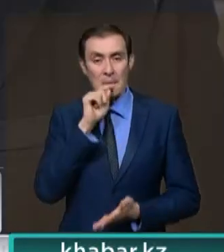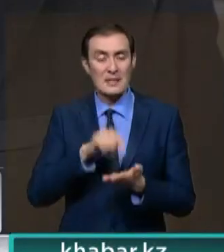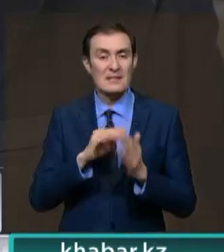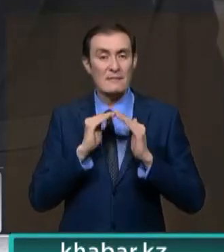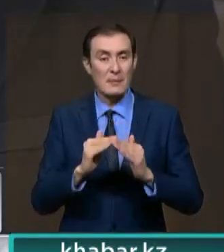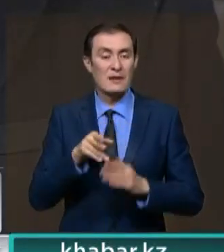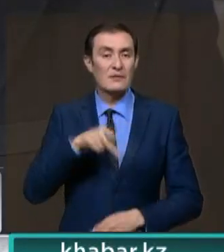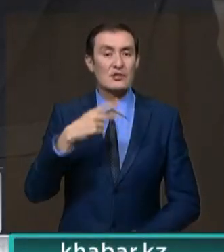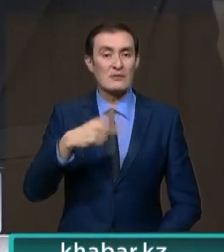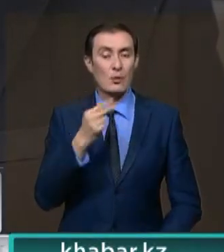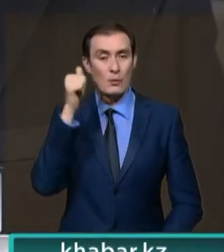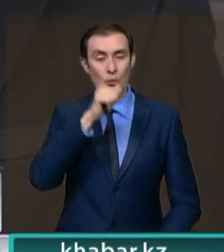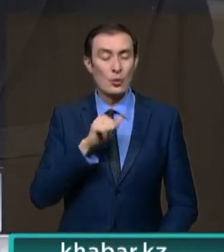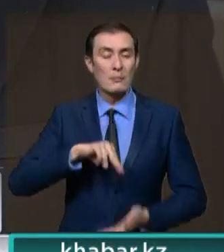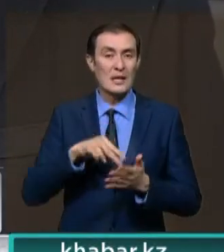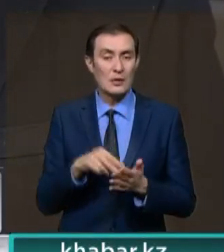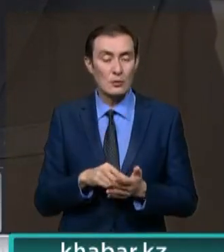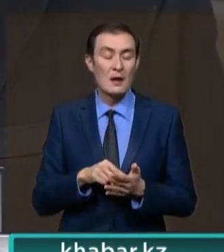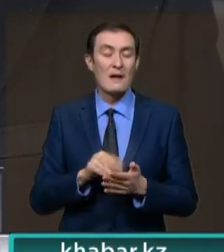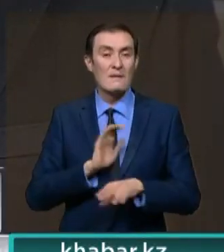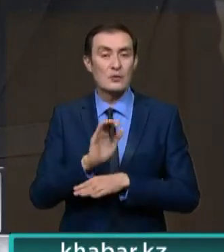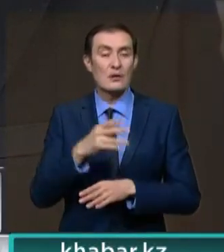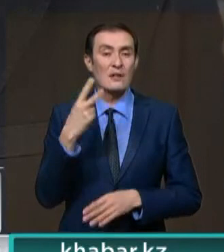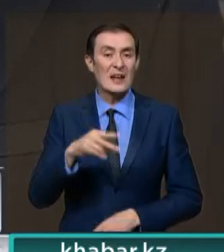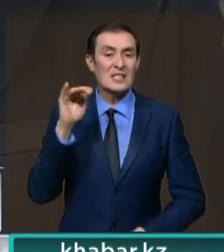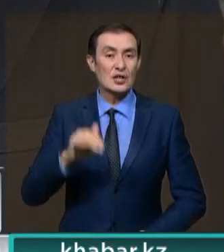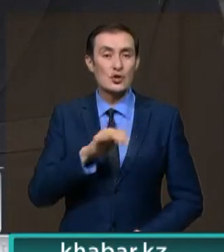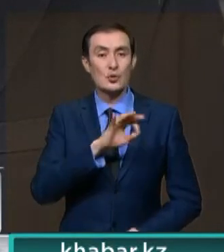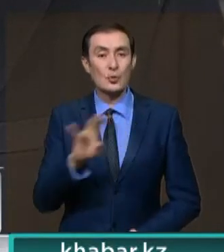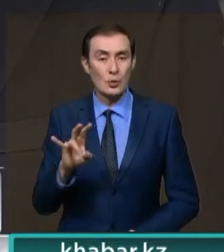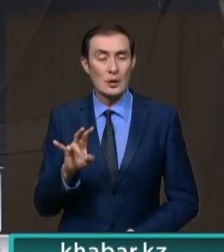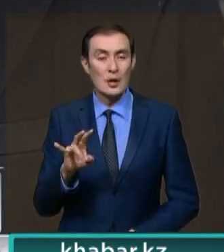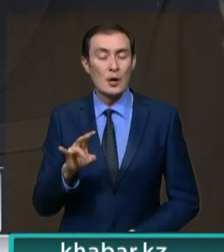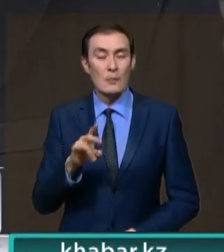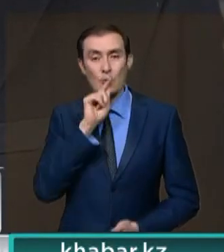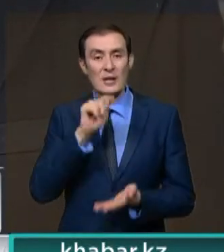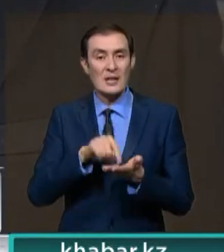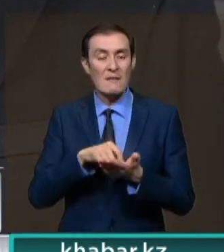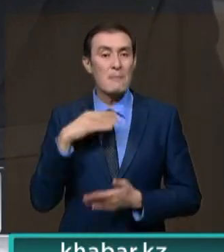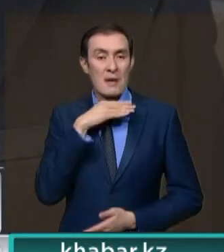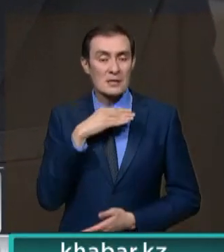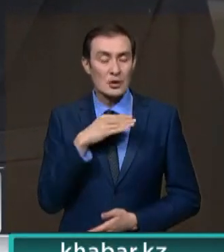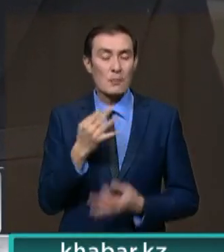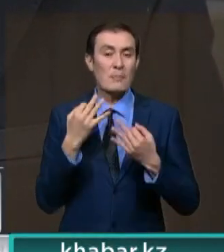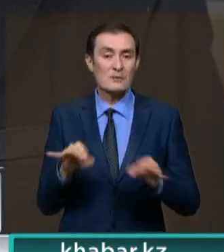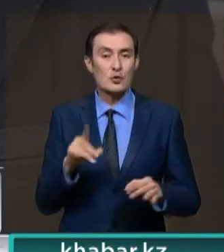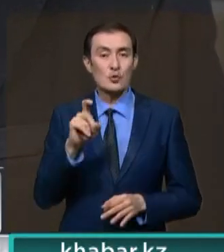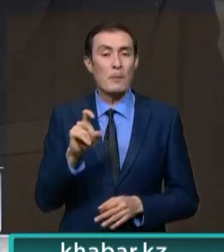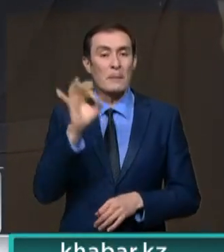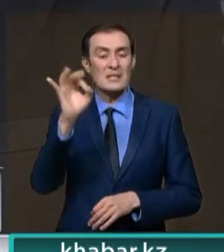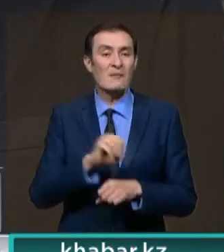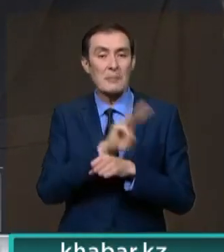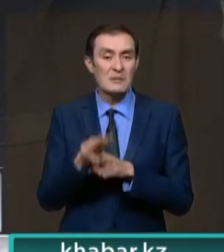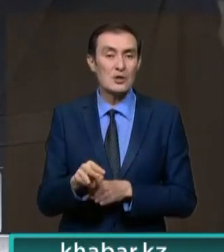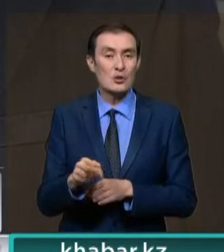птицефабрика. В 2022 году мы планируем провести на этой фабрике до 20 тысяч тонн мяса кур, что позволит нам 100%